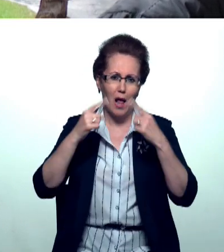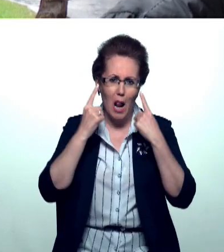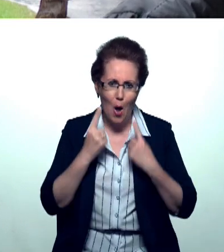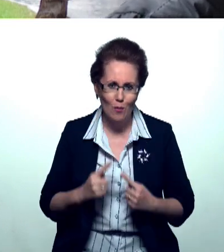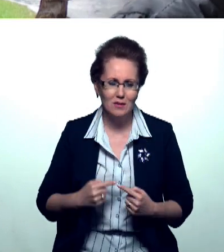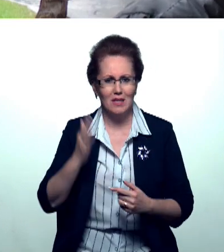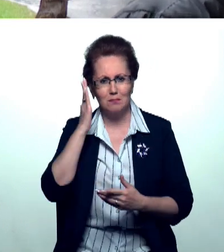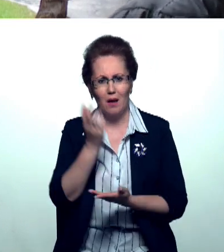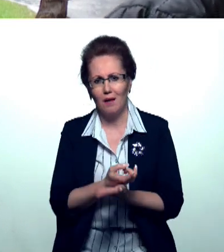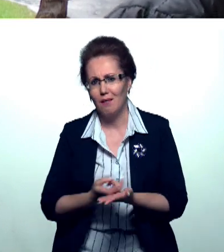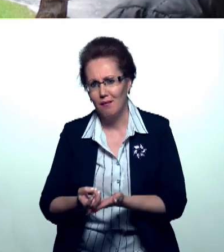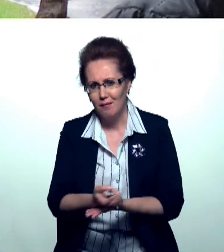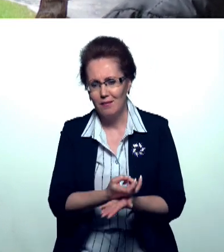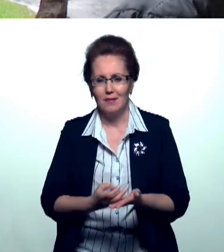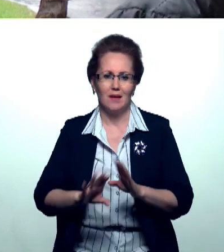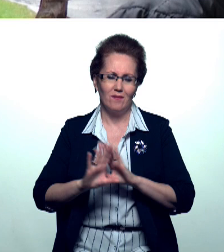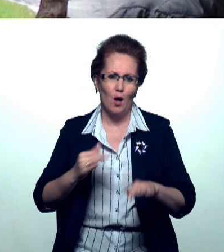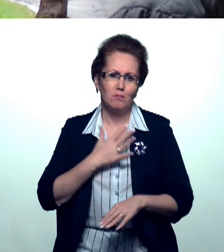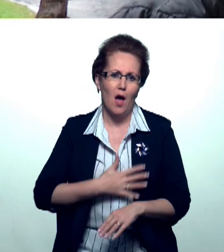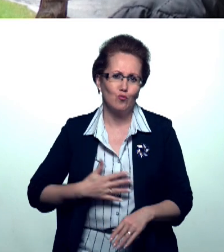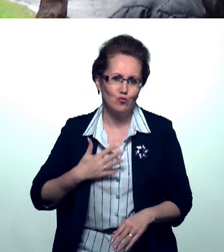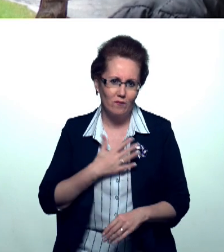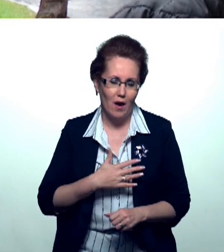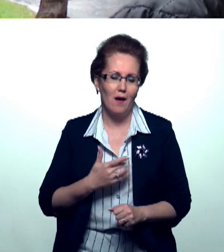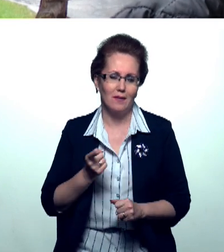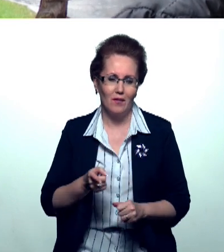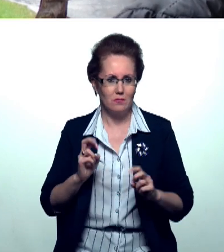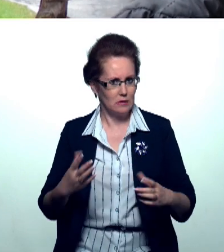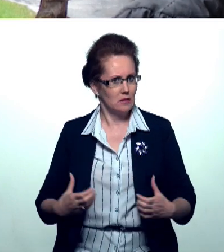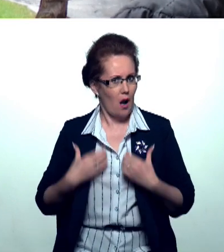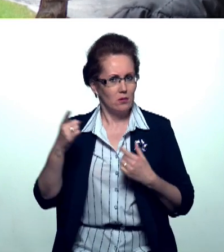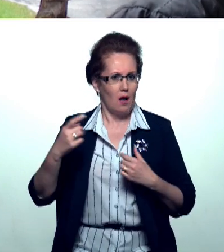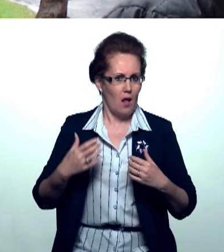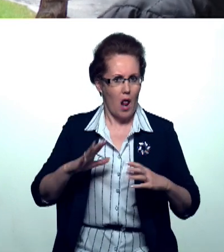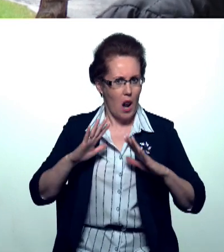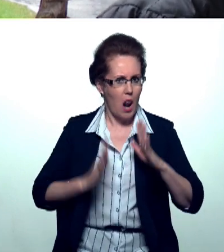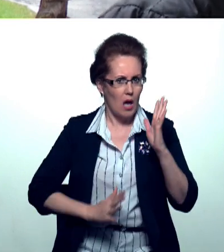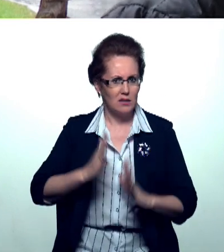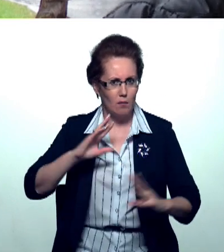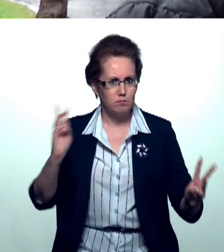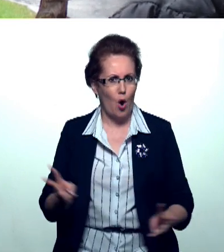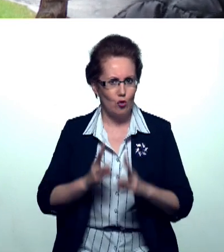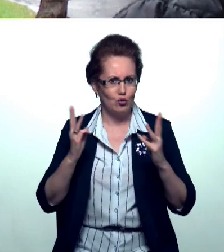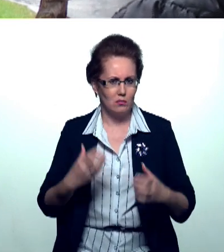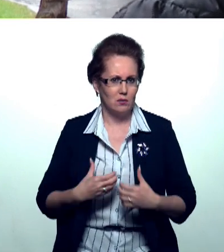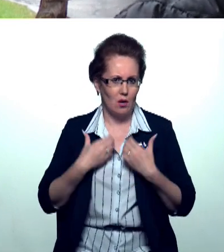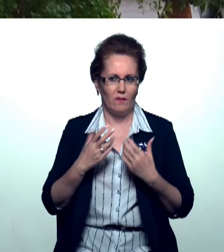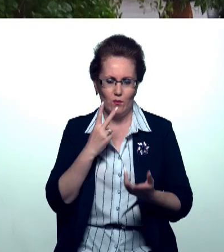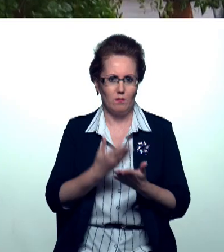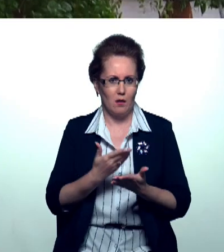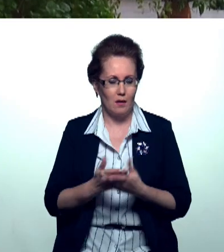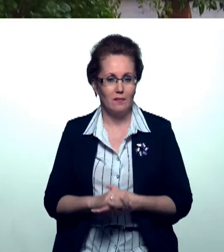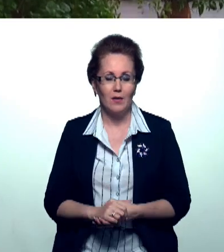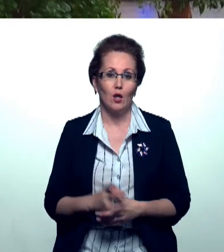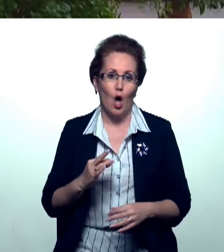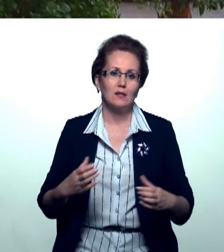уже спать не могла. Все переживать начала, там же все равно страшно, это лесные пожары, все равно представляешь, по телевизору все показывают.